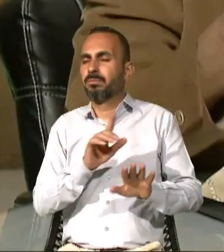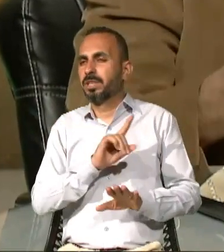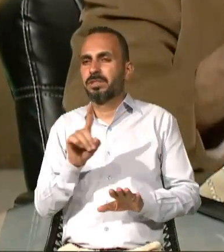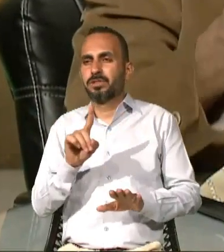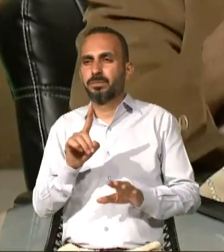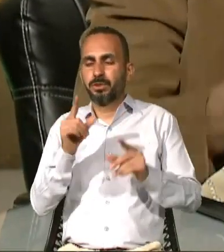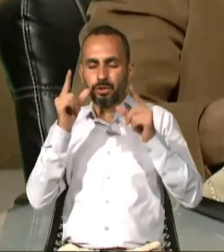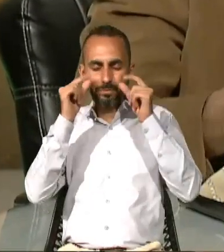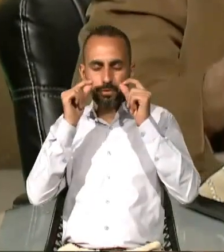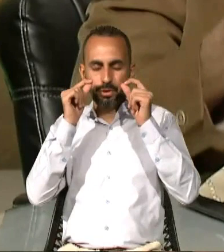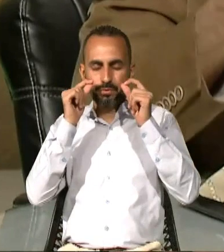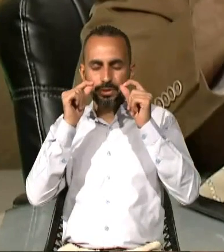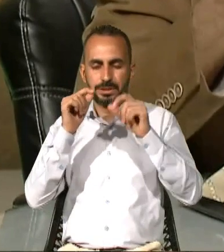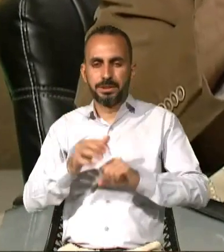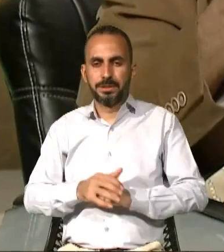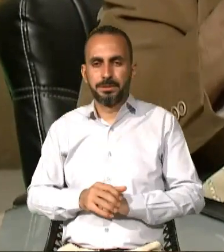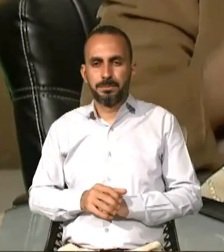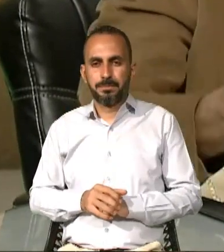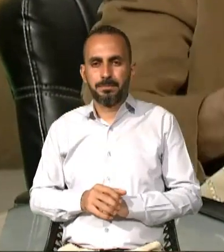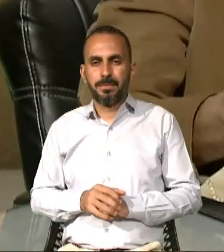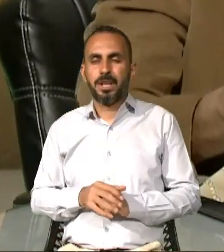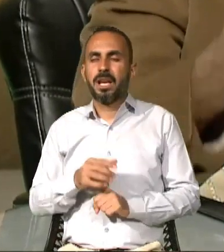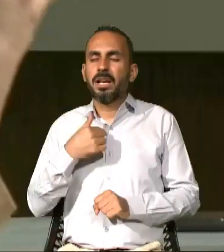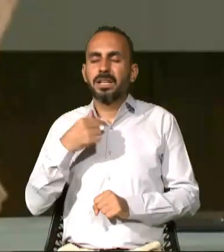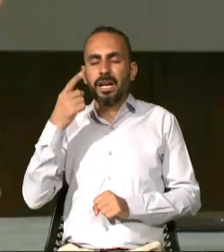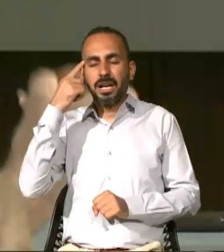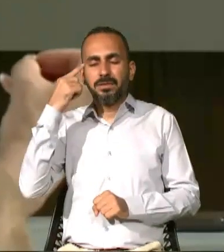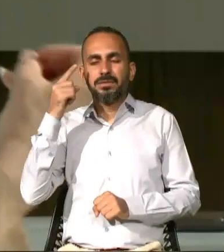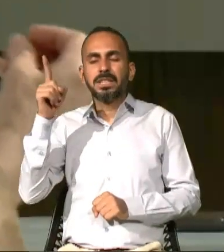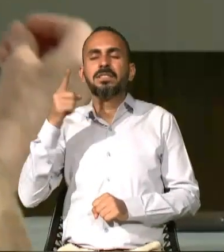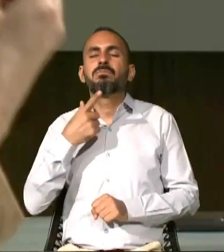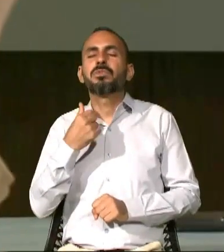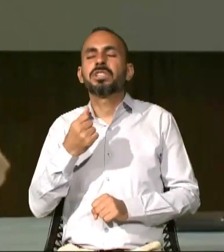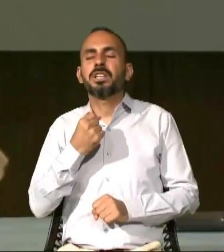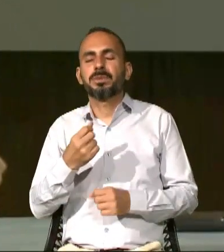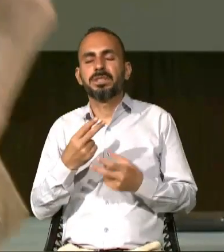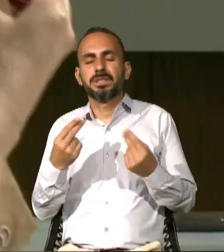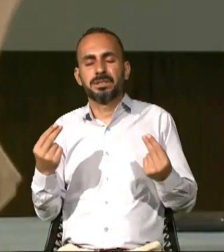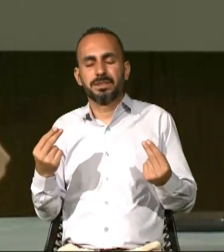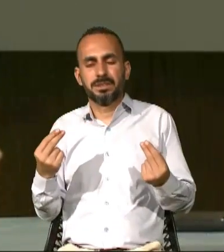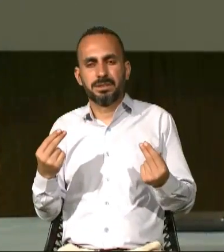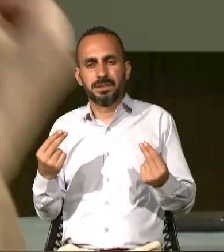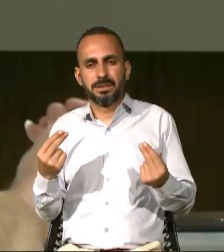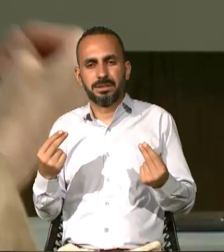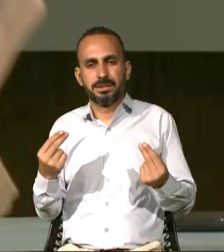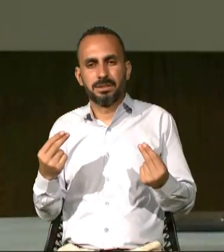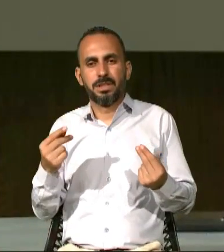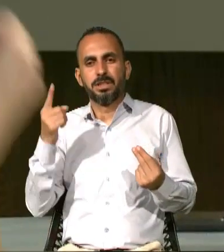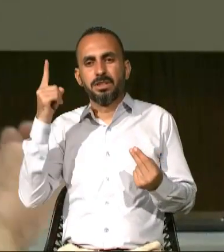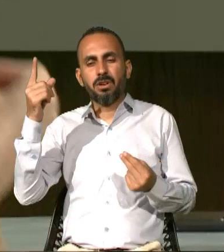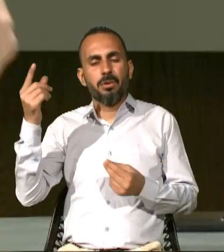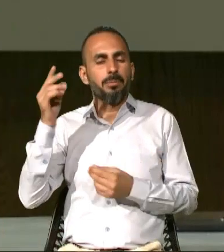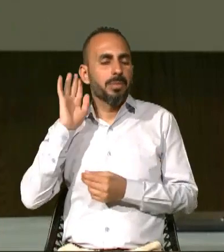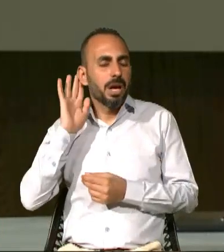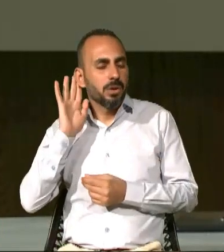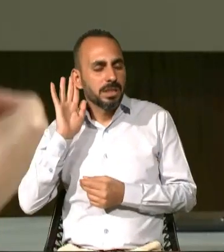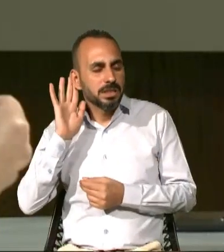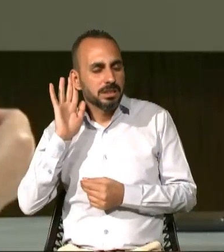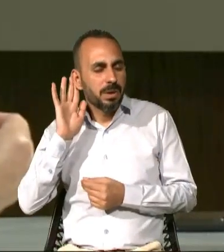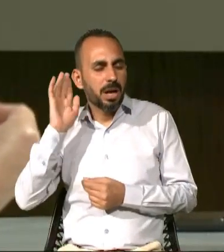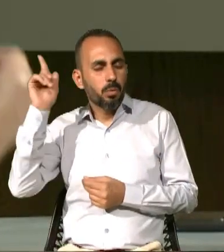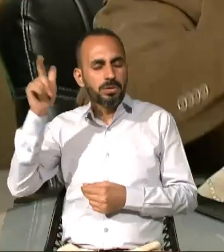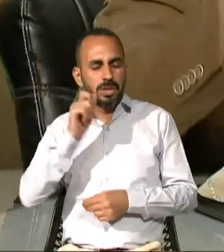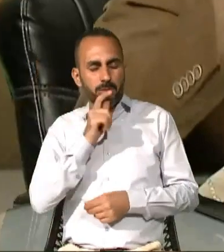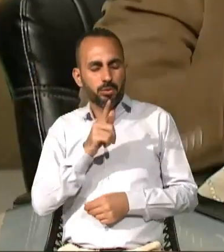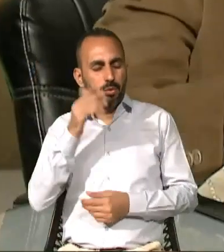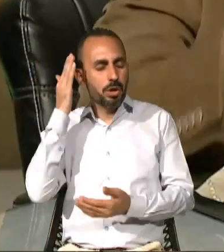الى اذني وقل لي ان غالي عليك، وقل لي يا رب انه يا رب مغفورة خطاياي ليا.